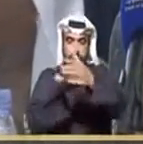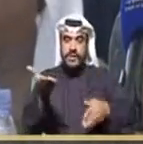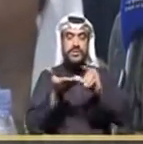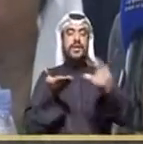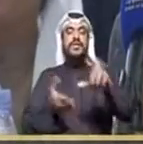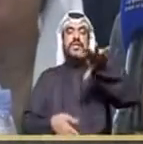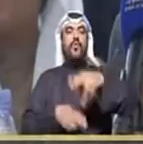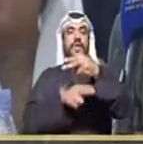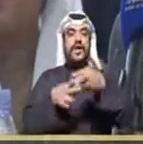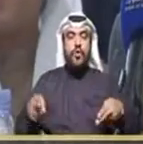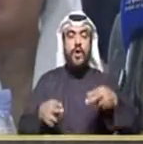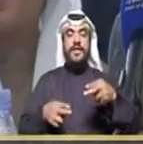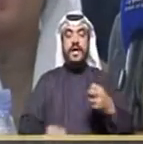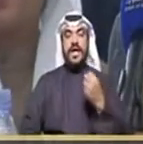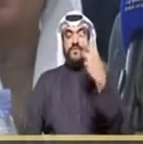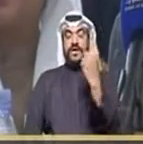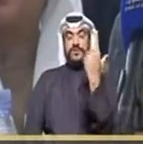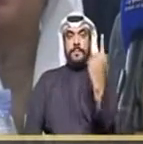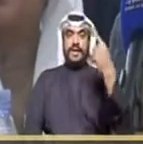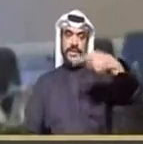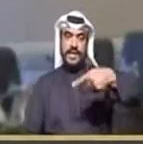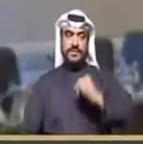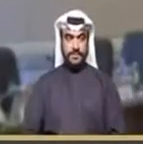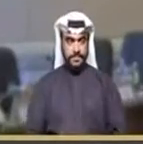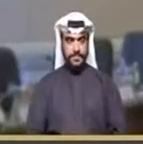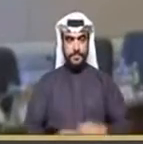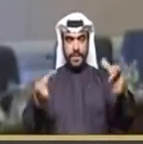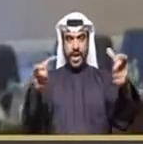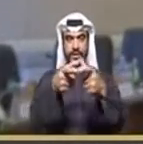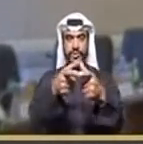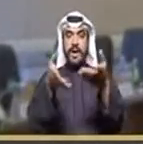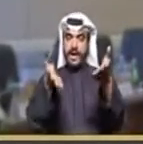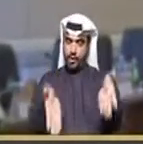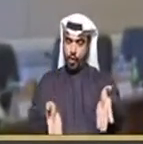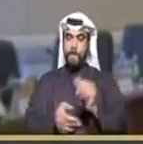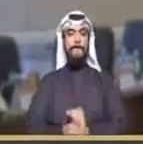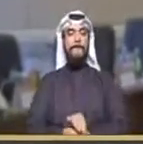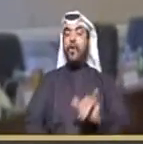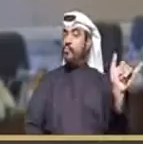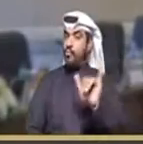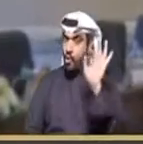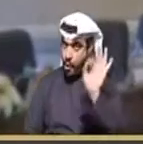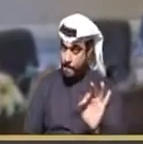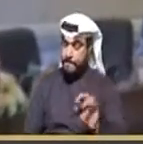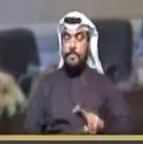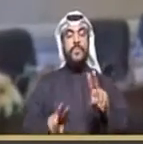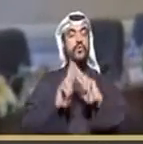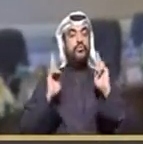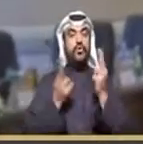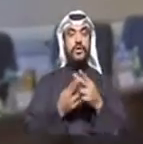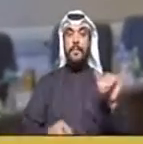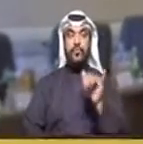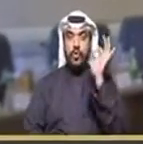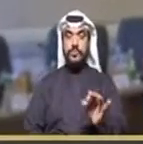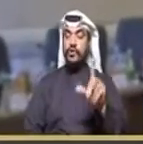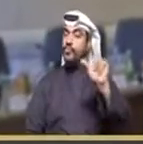دولة الكويت لعام 2017. الاجتماع اليوم حقيقة اجتماع مهم ويعتبر من الاجتماعات